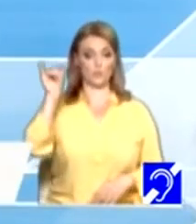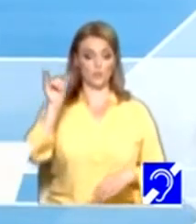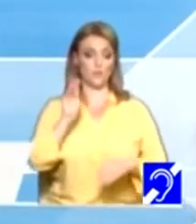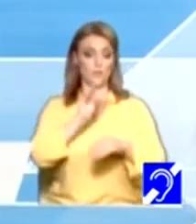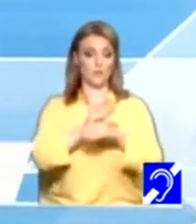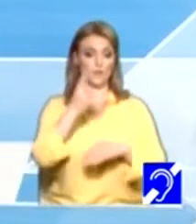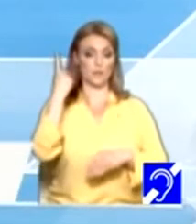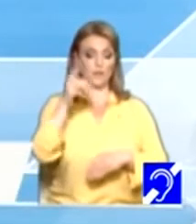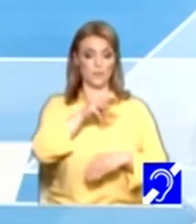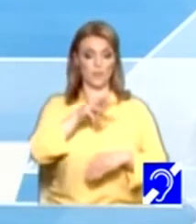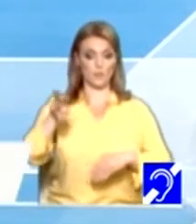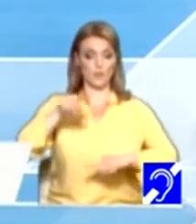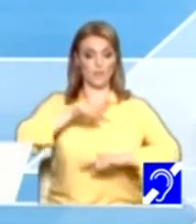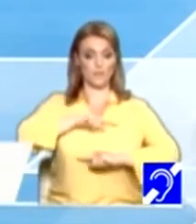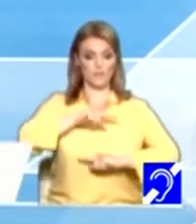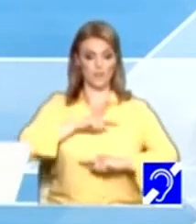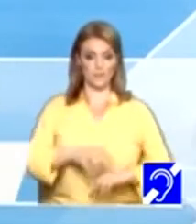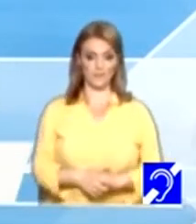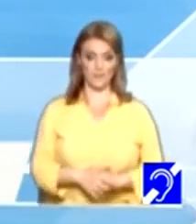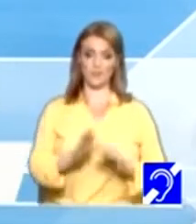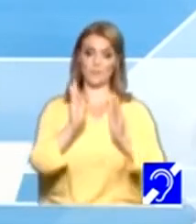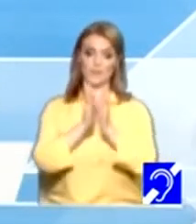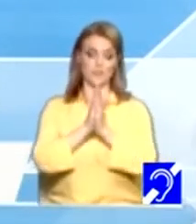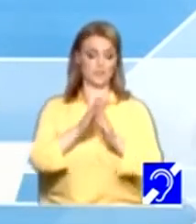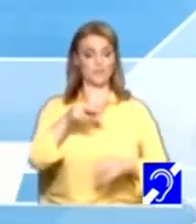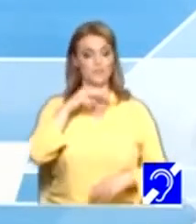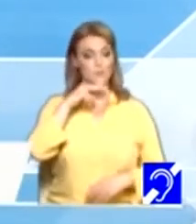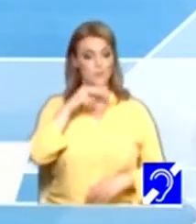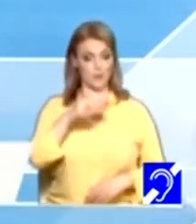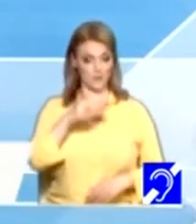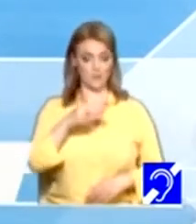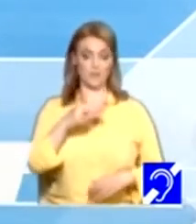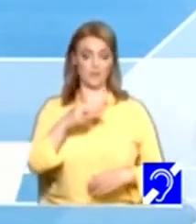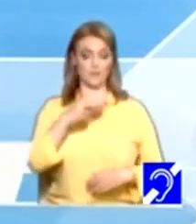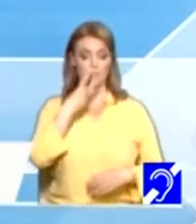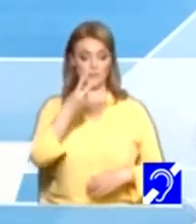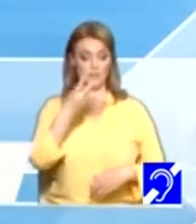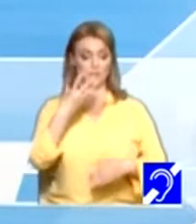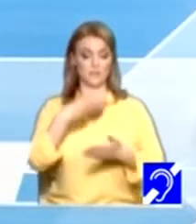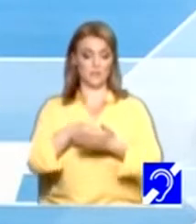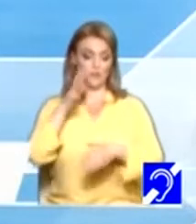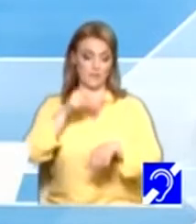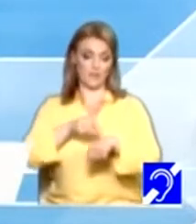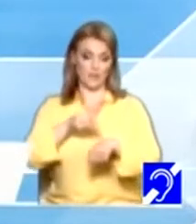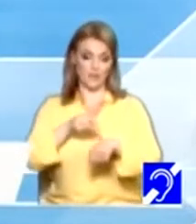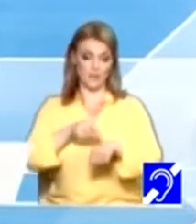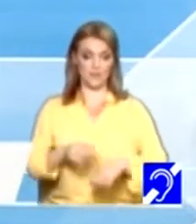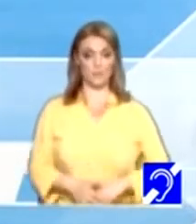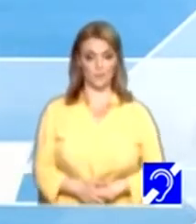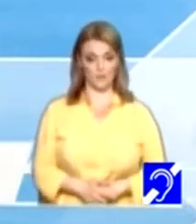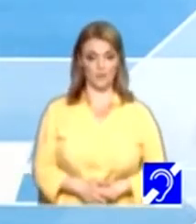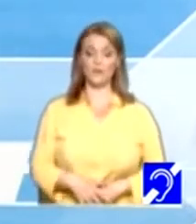privesc. Vă rog să vă cântăriți cu atenție răspunsurile și să vă măsurați timpul, pentru că